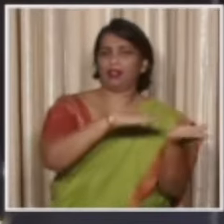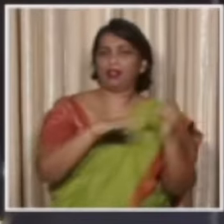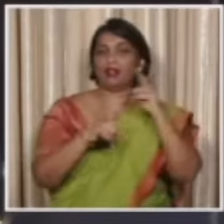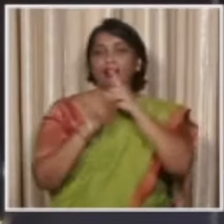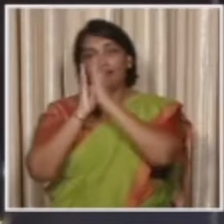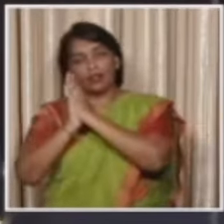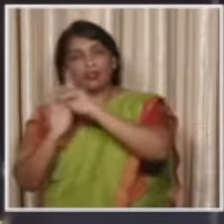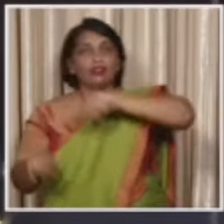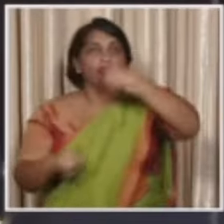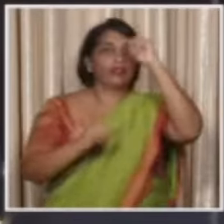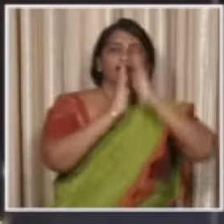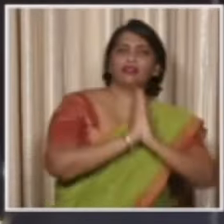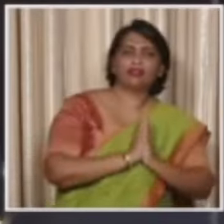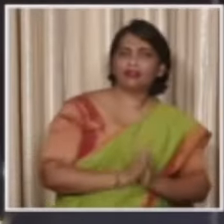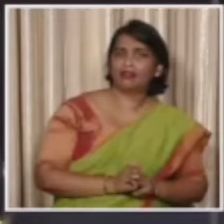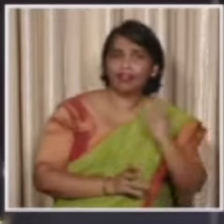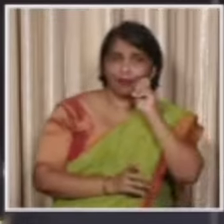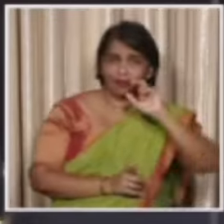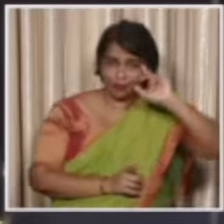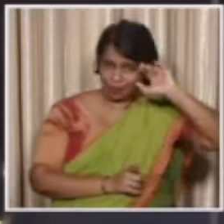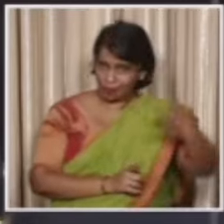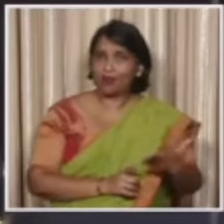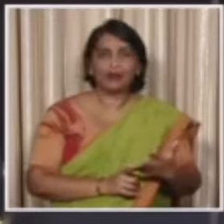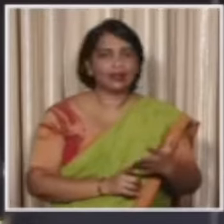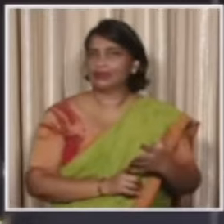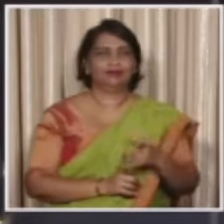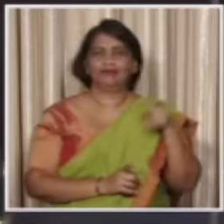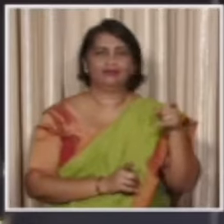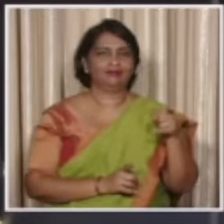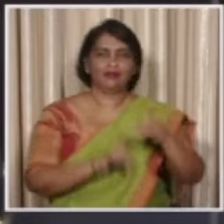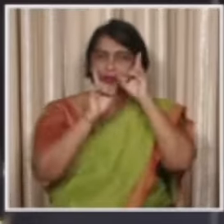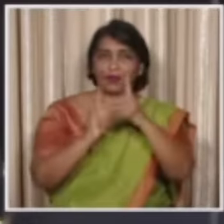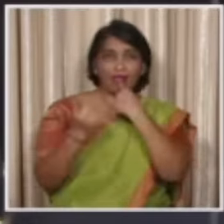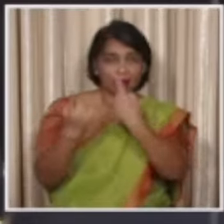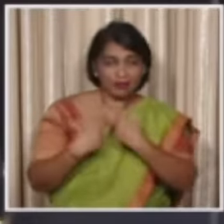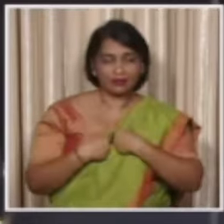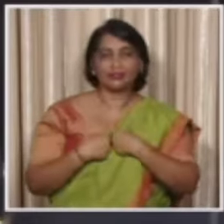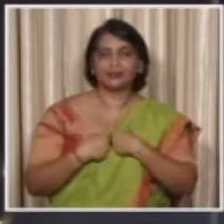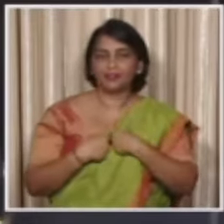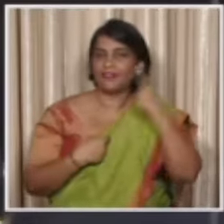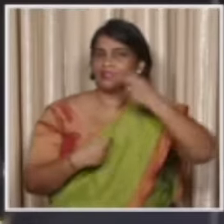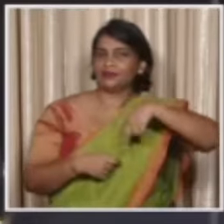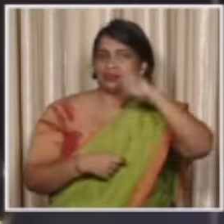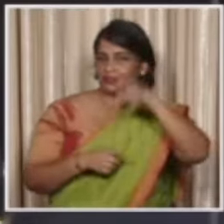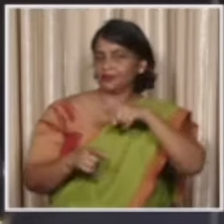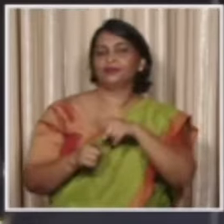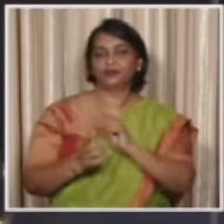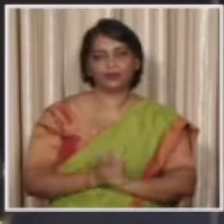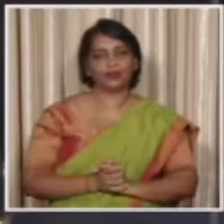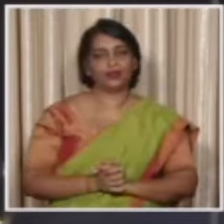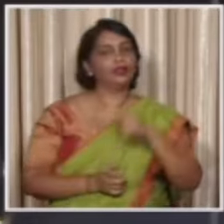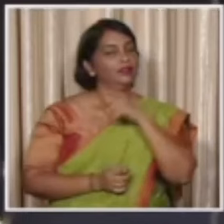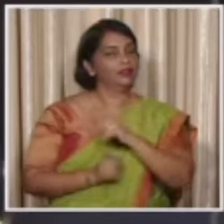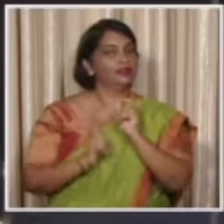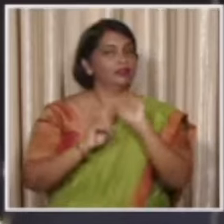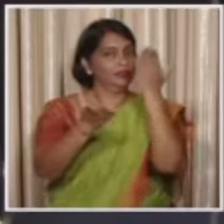තව දෙයියෙක් වඳින්නේ. මිනිස්සු එච්චර ඔලමොට්ටලෝ මොඩියෝ නෙවෙයි මේ කට්ටිය කියන දේවල් විශ්වාස කරා. දැන් එතුමා